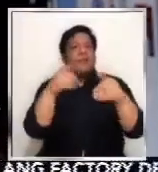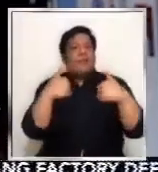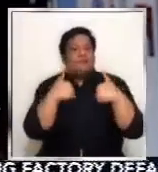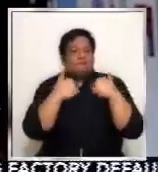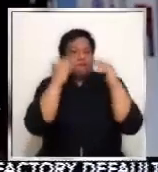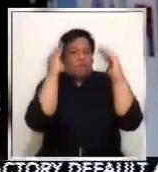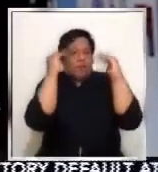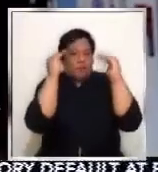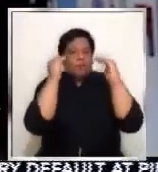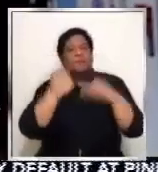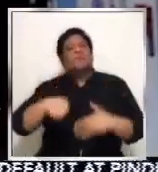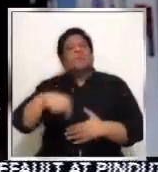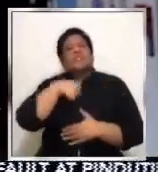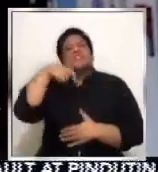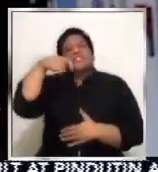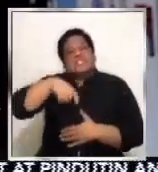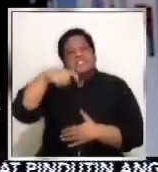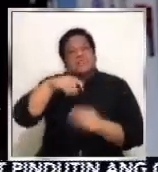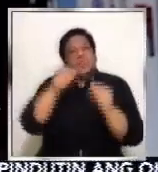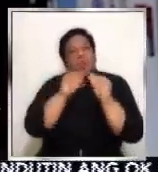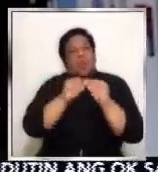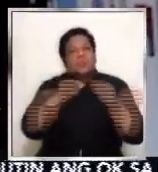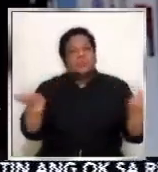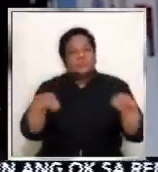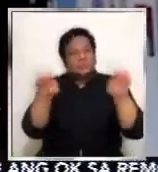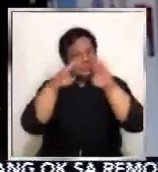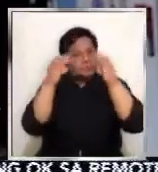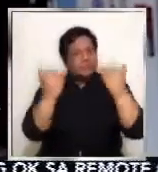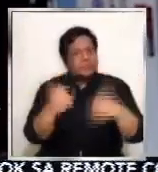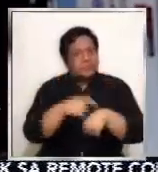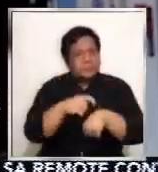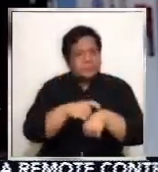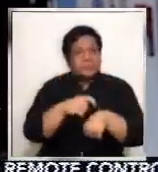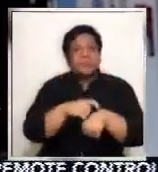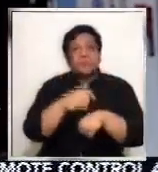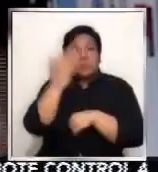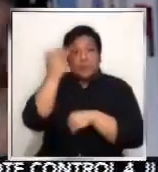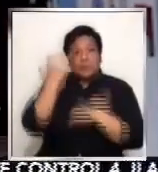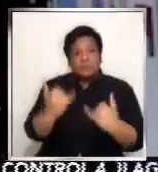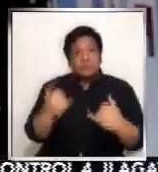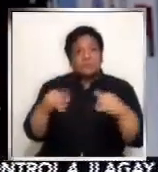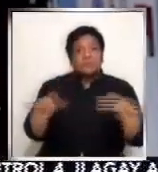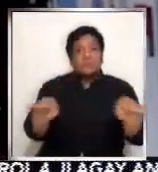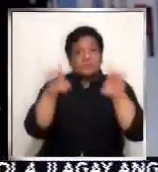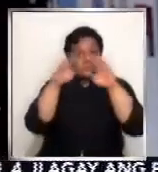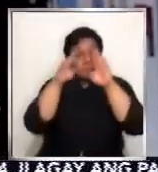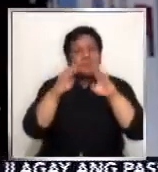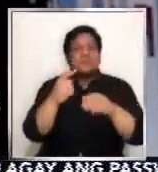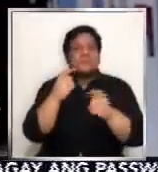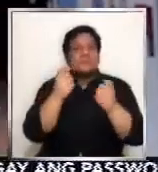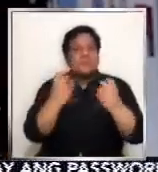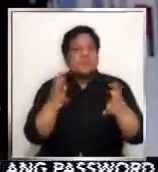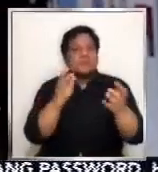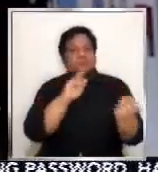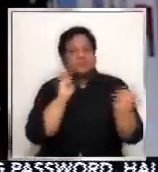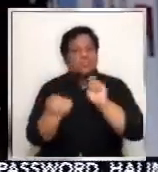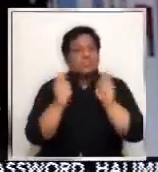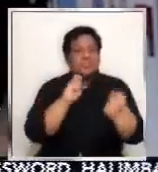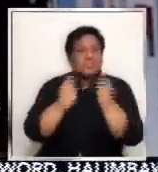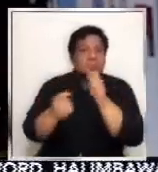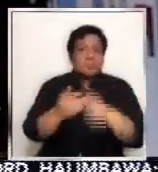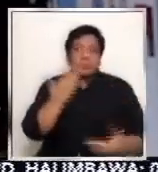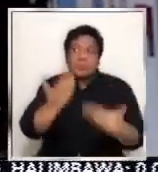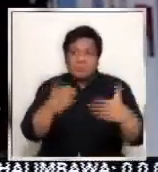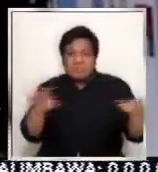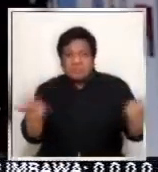mas maraming Pasko sa palagay ko. Kasi pagdating ng Pasko, maraming nagbabago. Pwedeng ang Pasko ay hindi gamot, no,